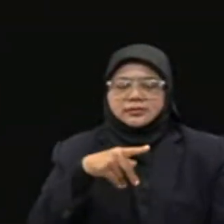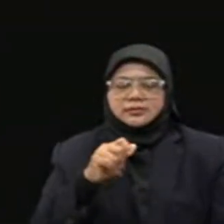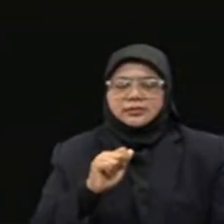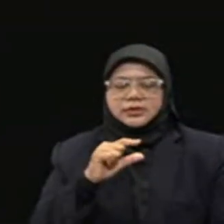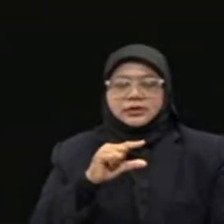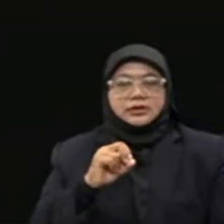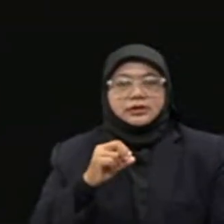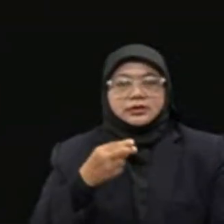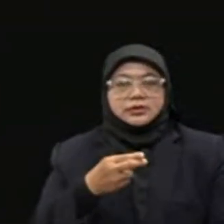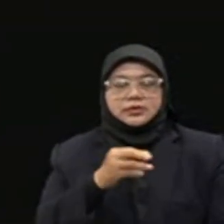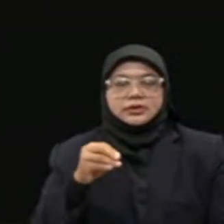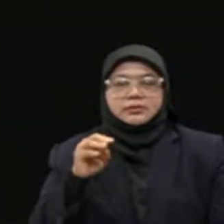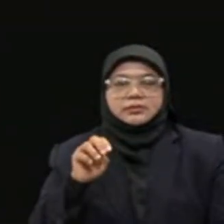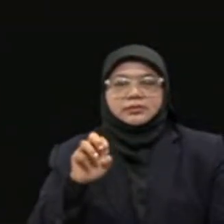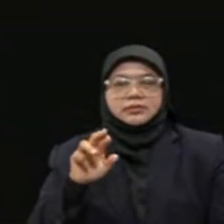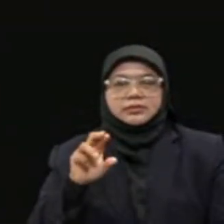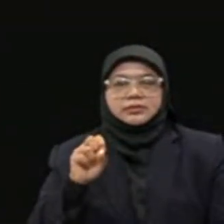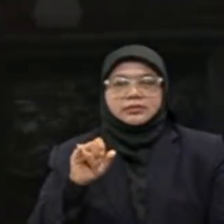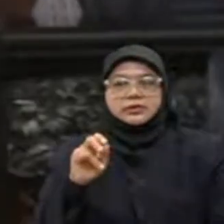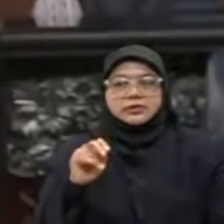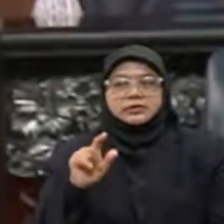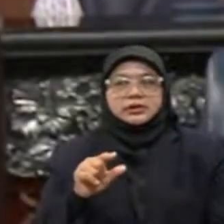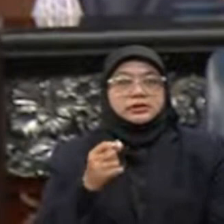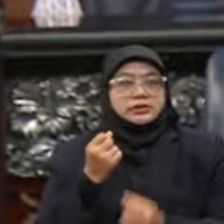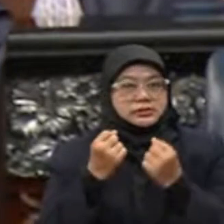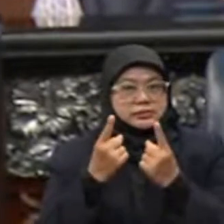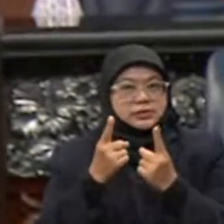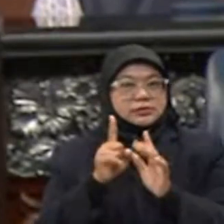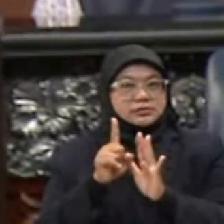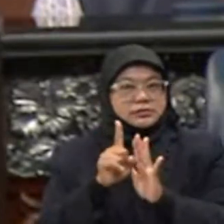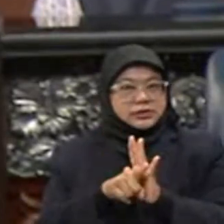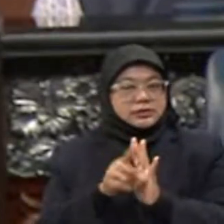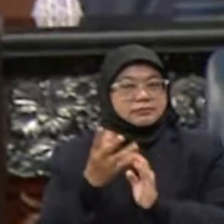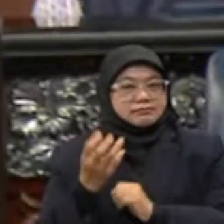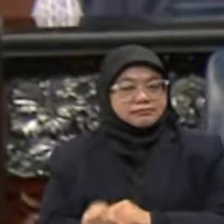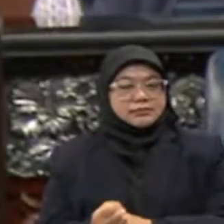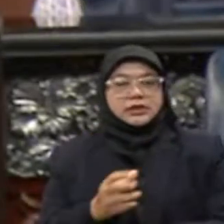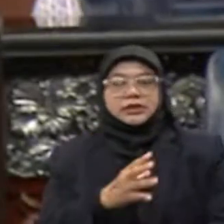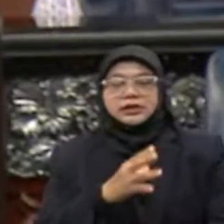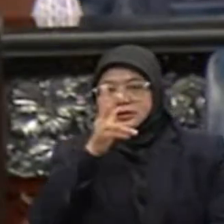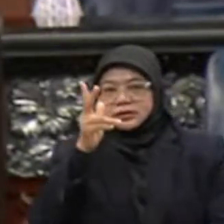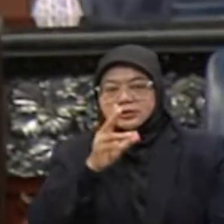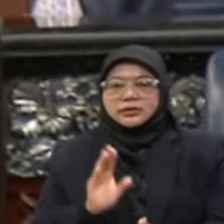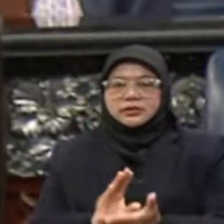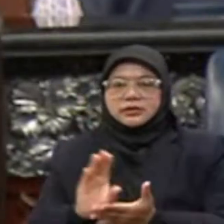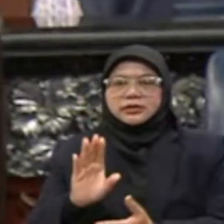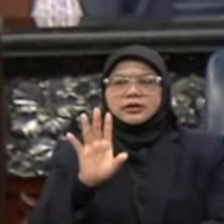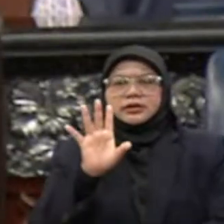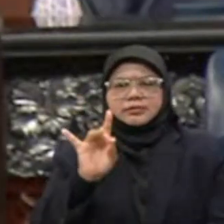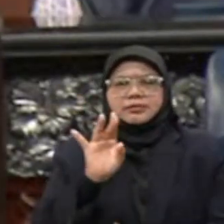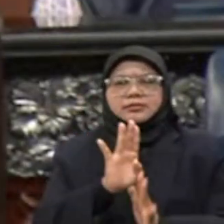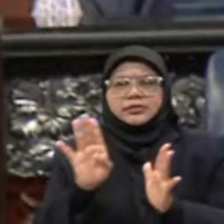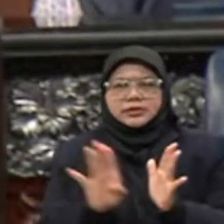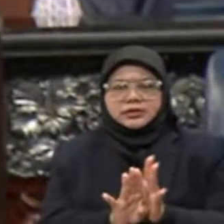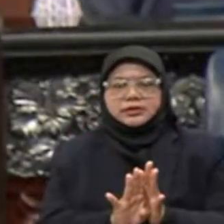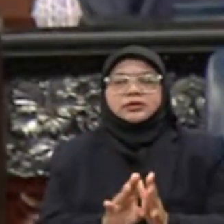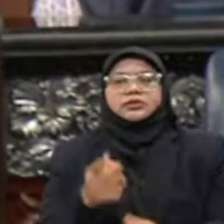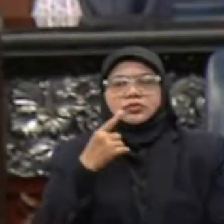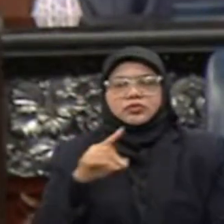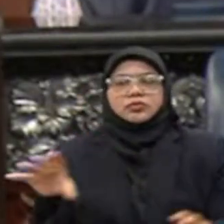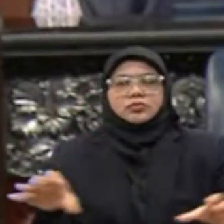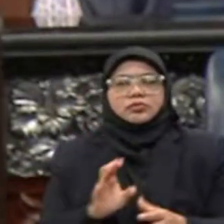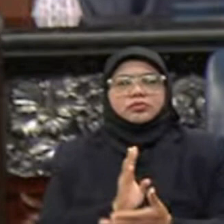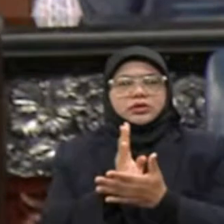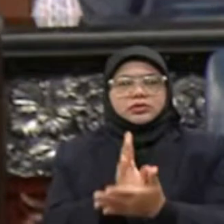Mersing eh 11 menit lagi ya kerajaan telah menyalurkan 8 billion Ringgit bagi pelaksanaan